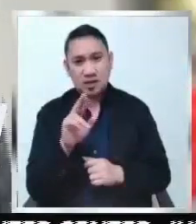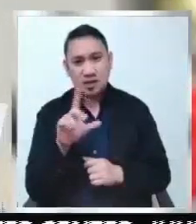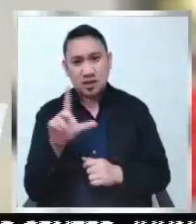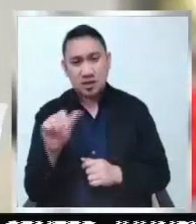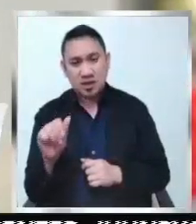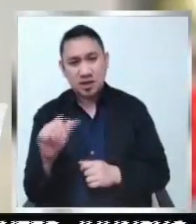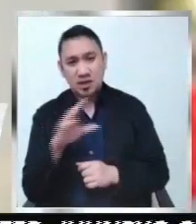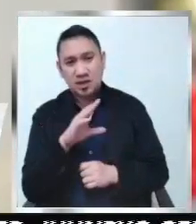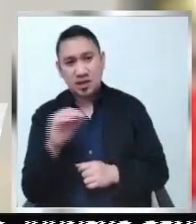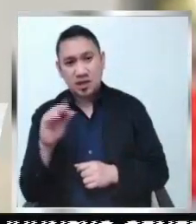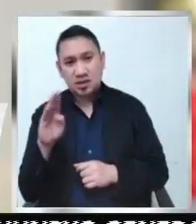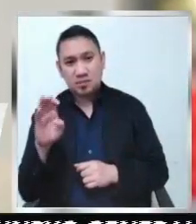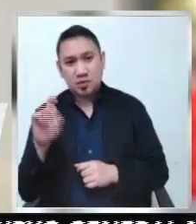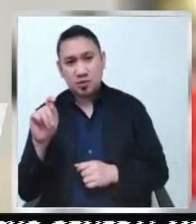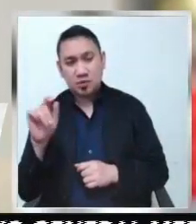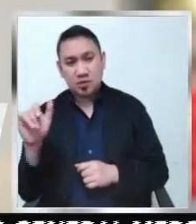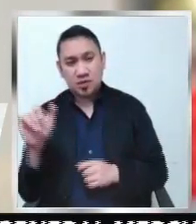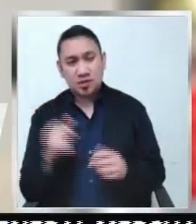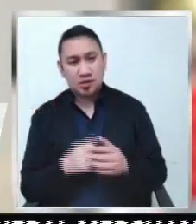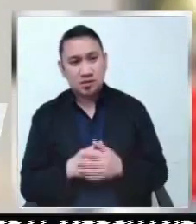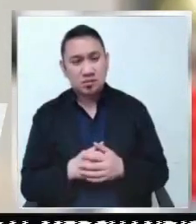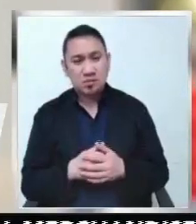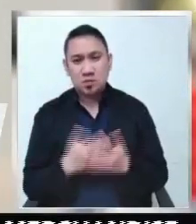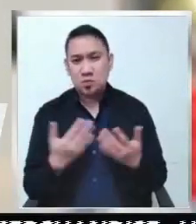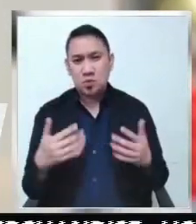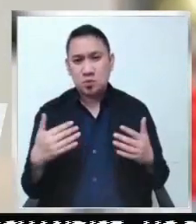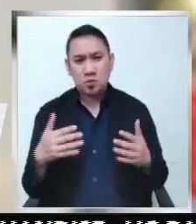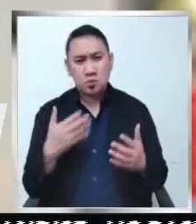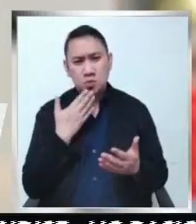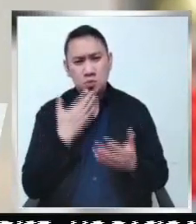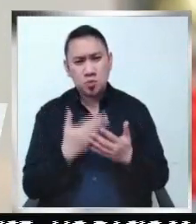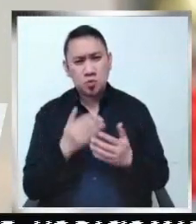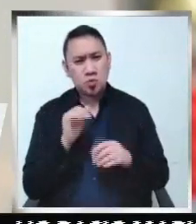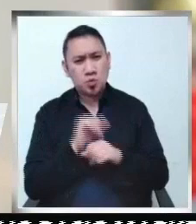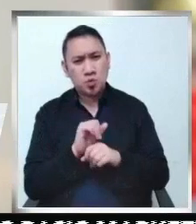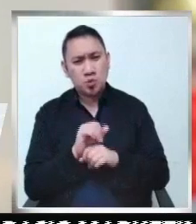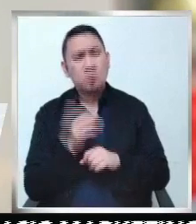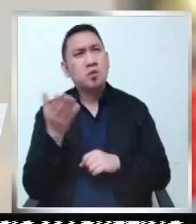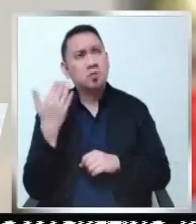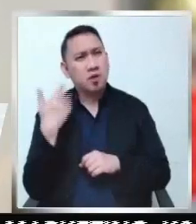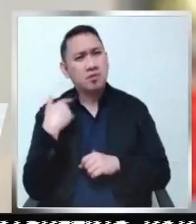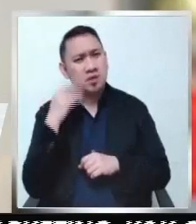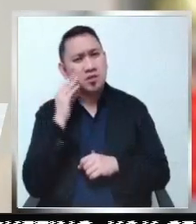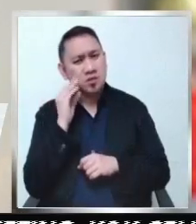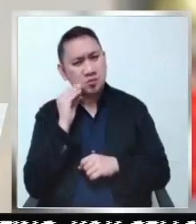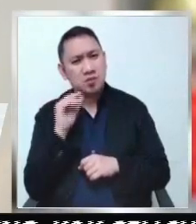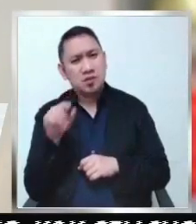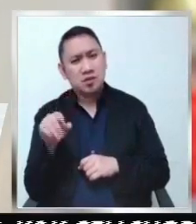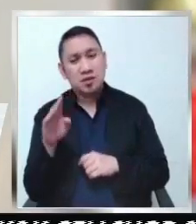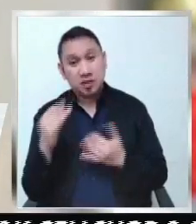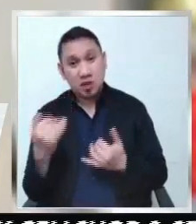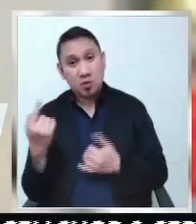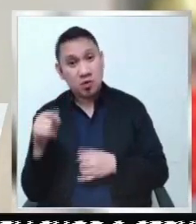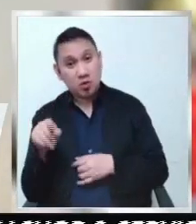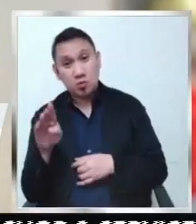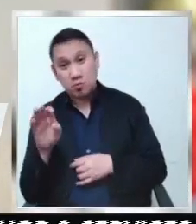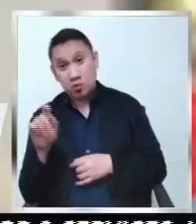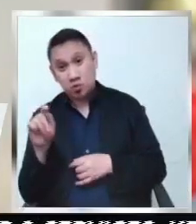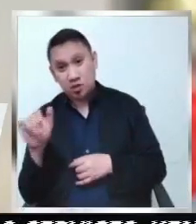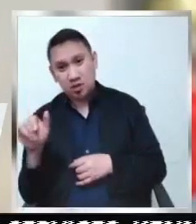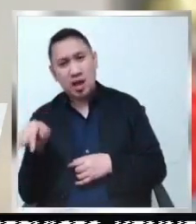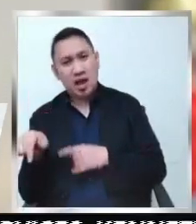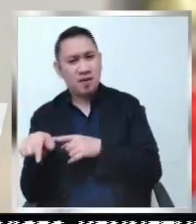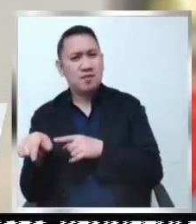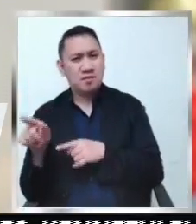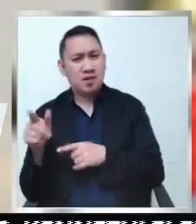katrabaho, mas lalo na siya. Nakasama ko na rin si Carla noon and si Beauty, ngayon ko lang nakasama. And napakasarap niyang kasama because game siya,